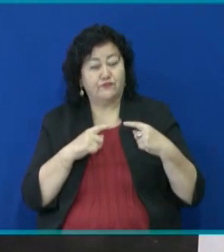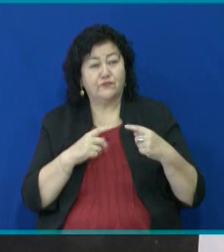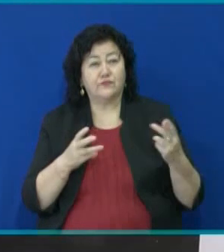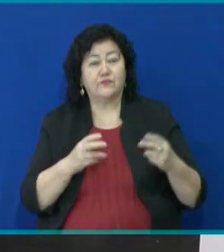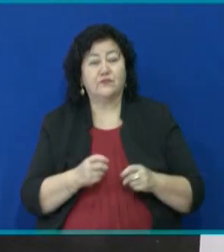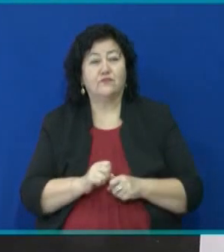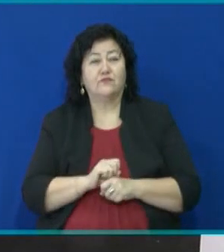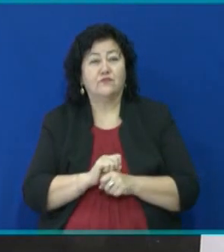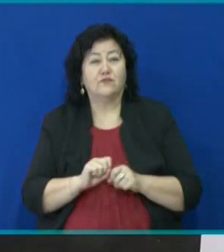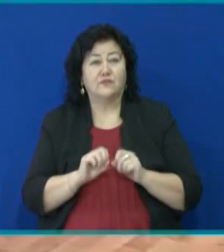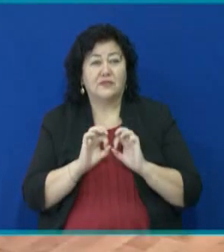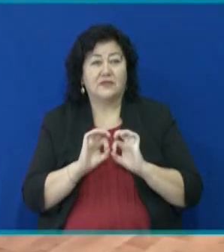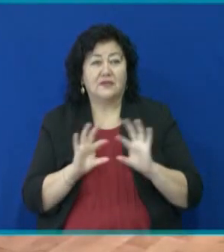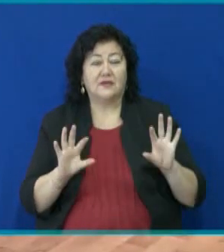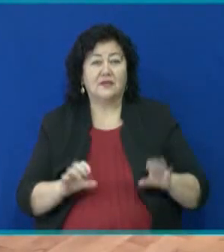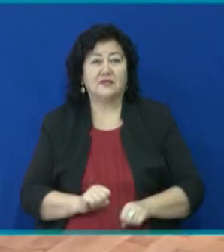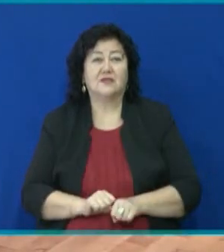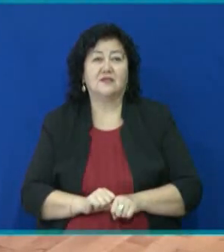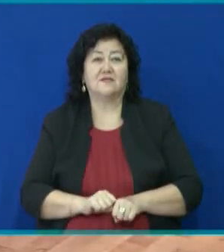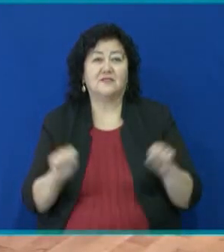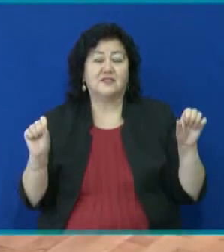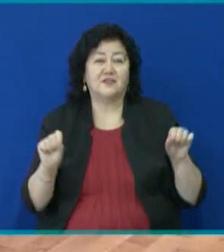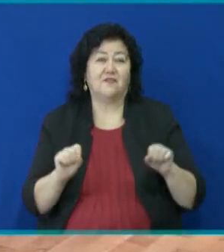атомных бомб в Хиросиме и Нагасаке. Кроме того, в